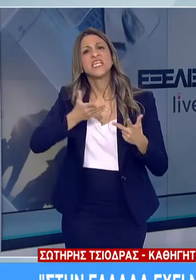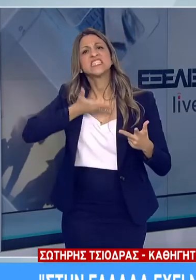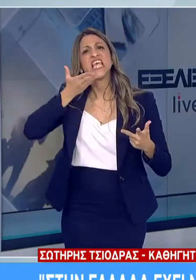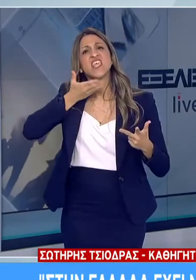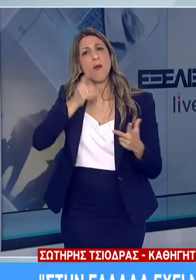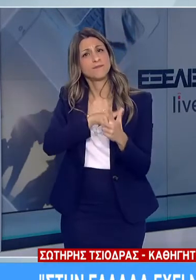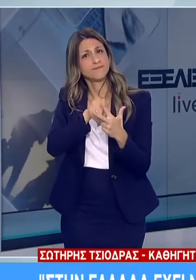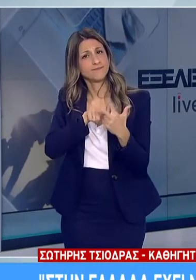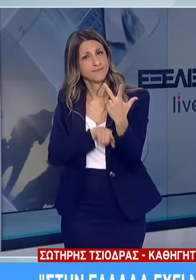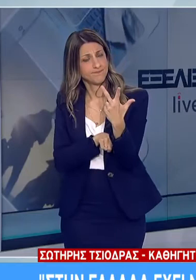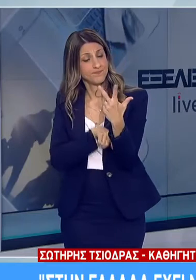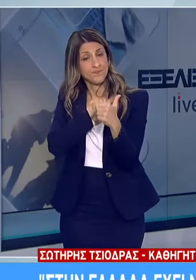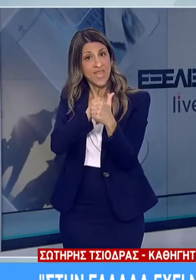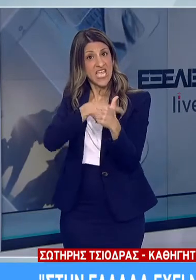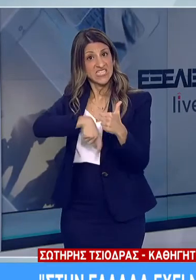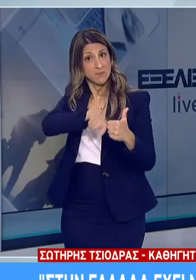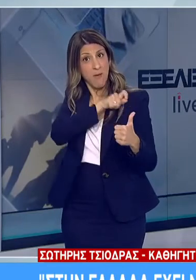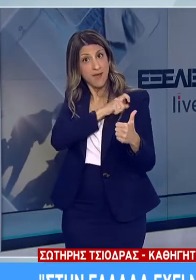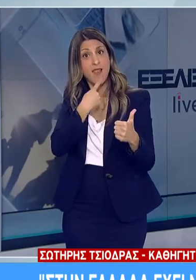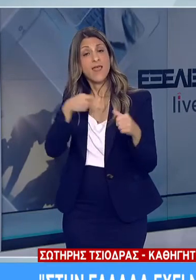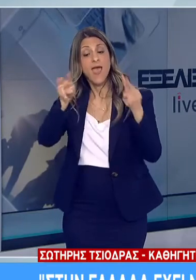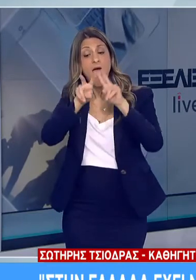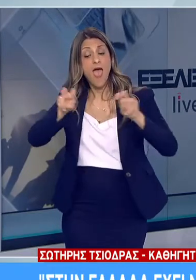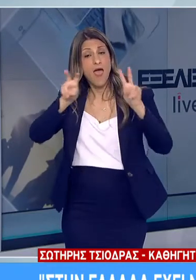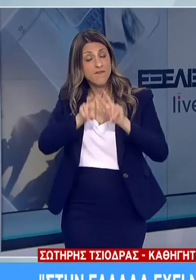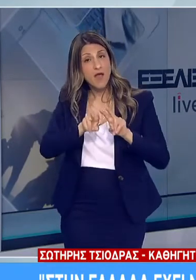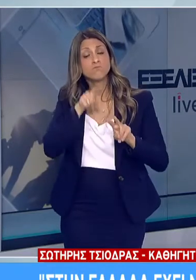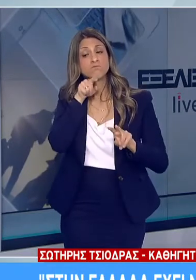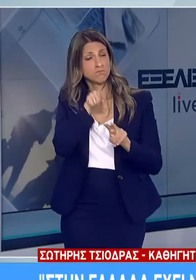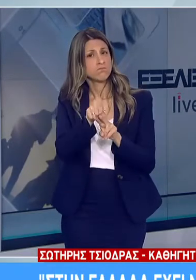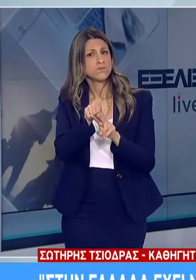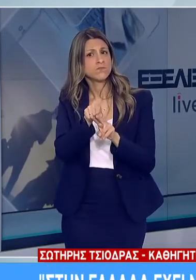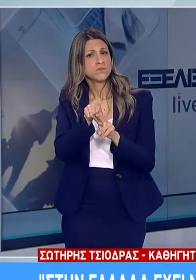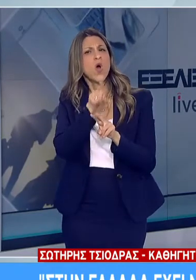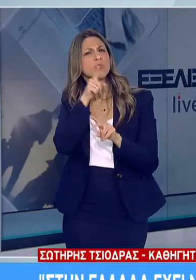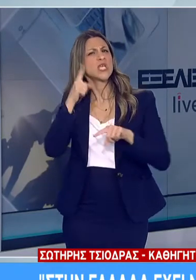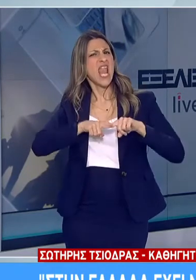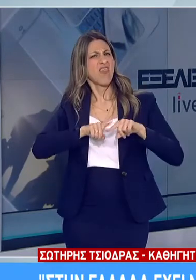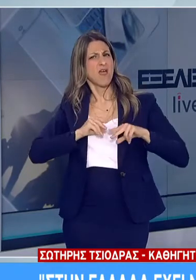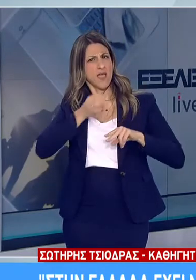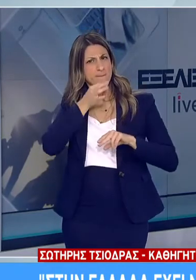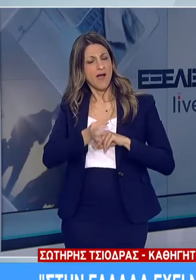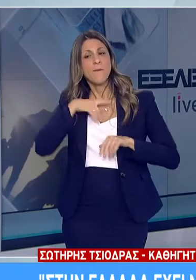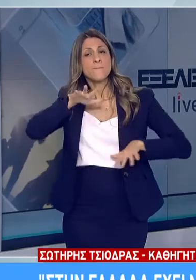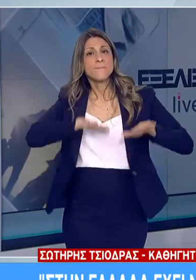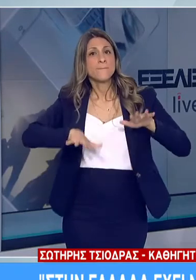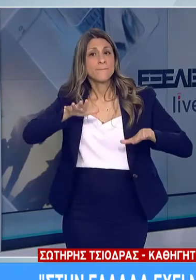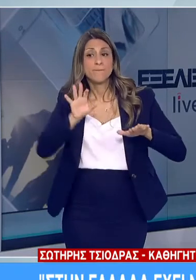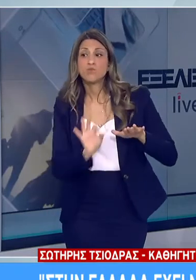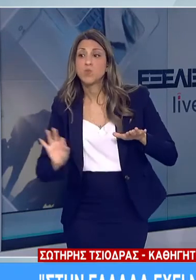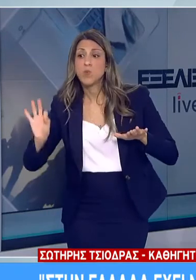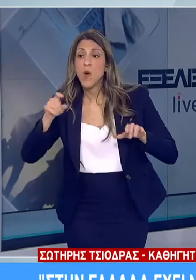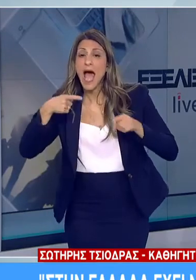Τσεχίας. Οι μελέτες της Ισπανίας μιλούν ακριβώς όπως αυτό που θα προβλέπω πριν από λίγο για την Ελλάδα, για διαφορετική πορεία σε κάποιες περιοχές σε σχέση